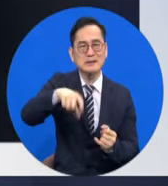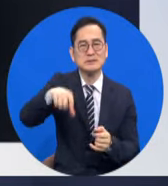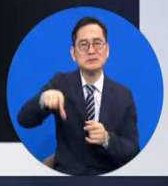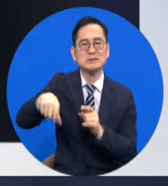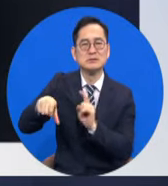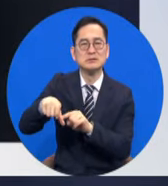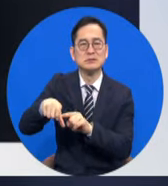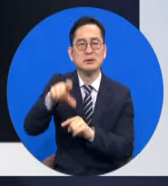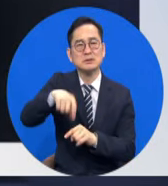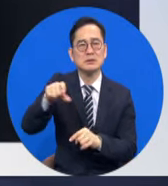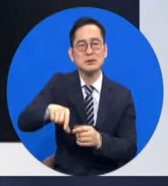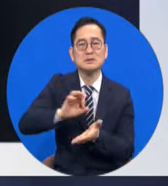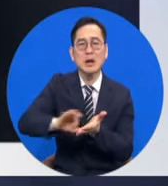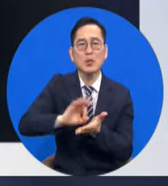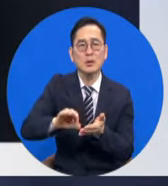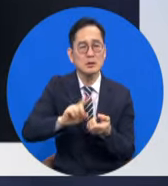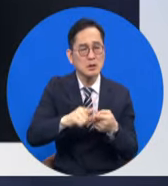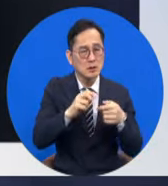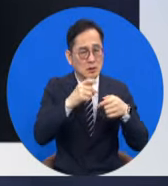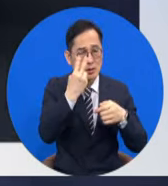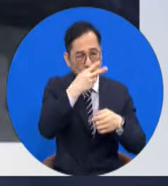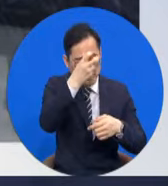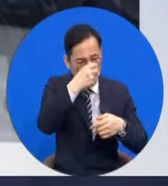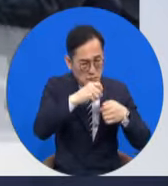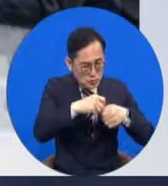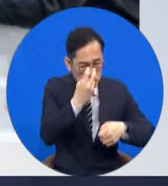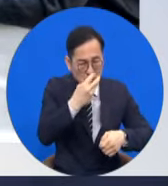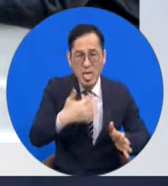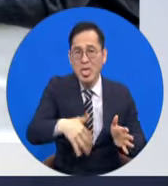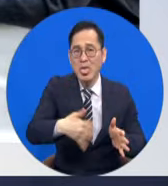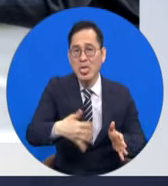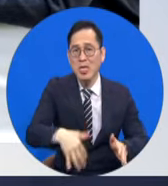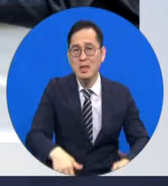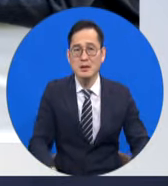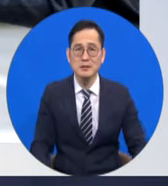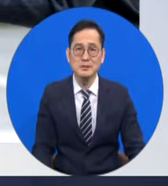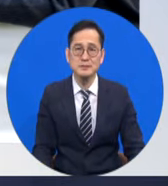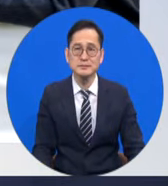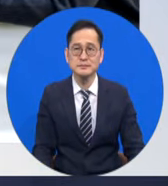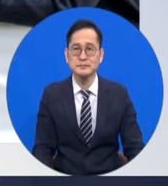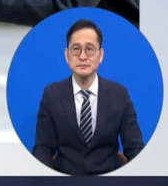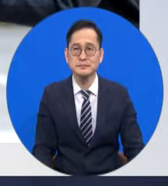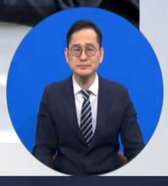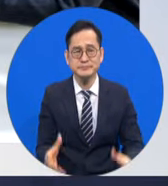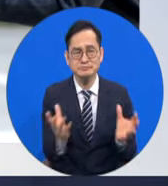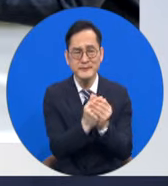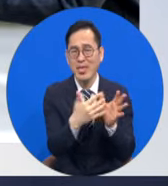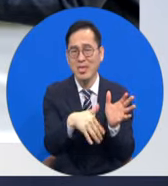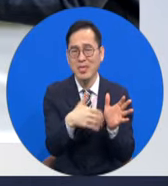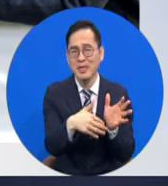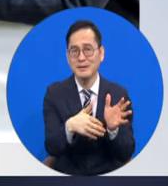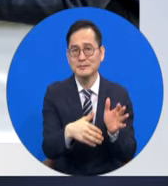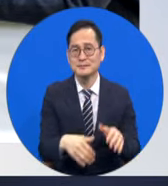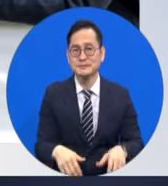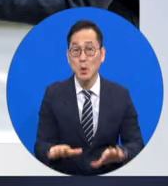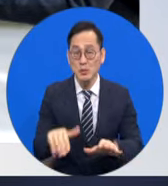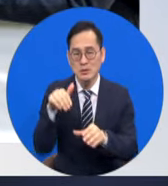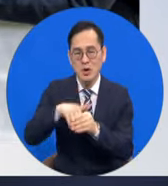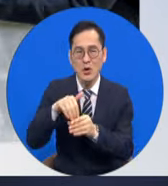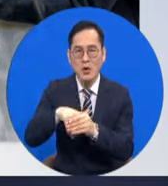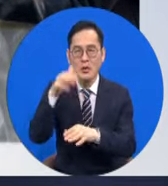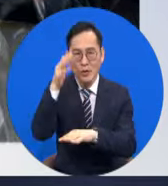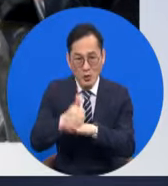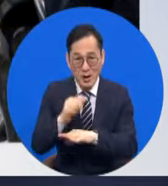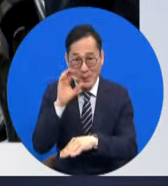관련해가지고는 아직 수사도 제대로 이루어지지 않고 있는 그런 것들을 갖다 봐야 될 것 같고 결국 그 오늘 그 투표 결과로